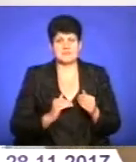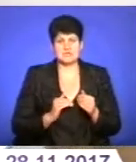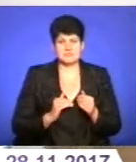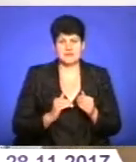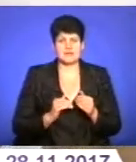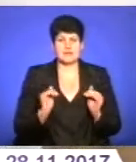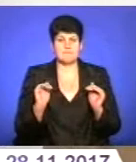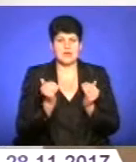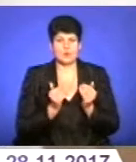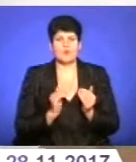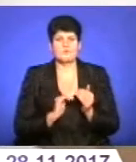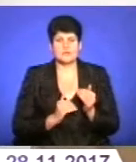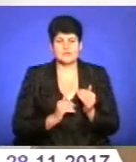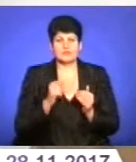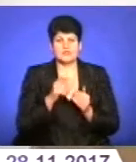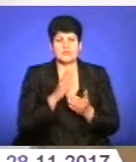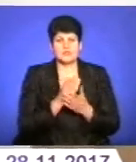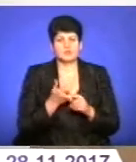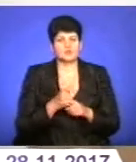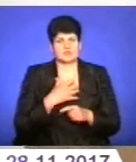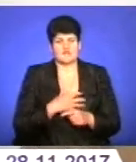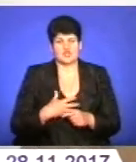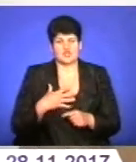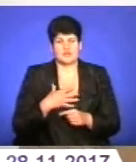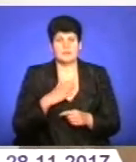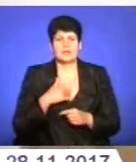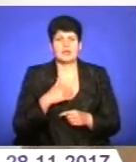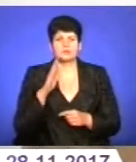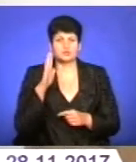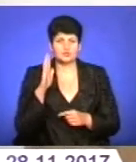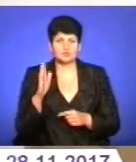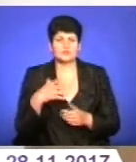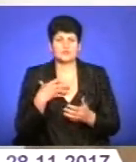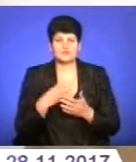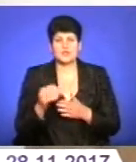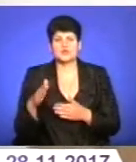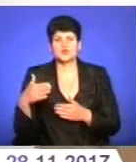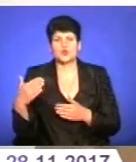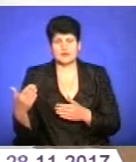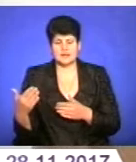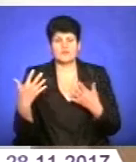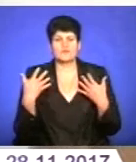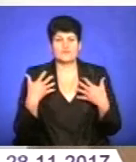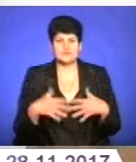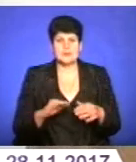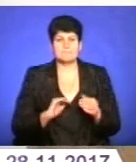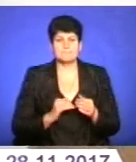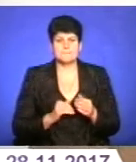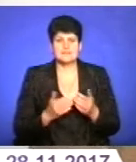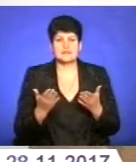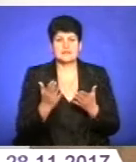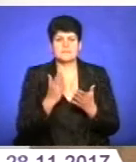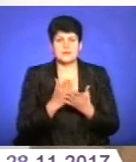саме малого бізнесу. Вони є надзвичайно важливі. Ми будемо з своєї сторони вже бізнесу, який